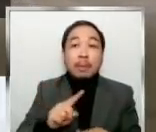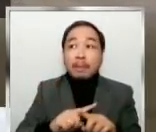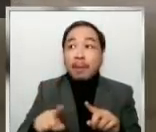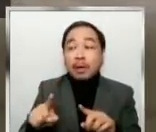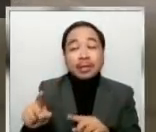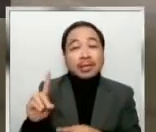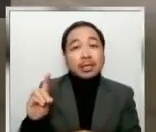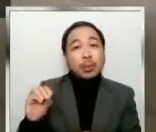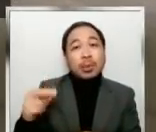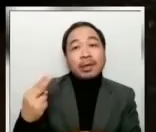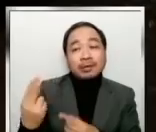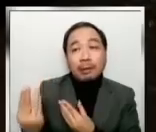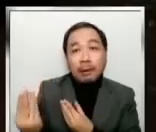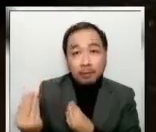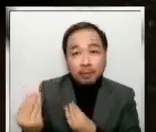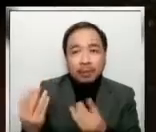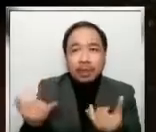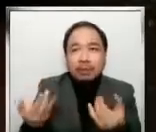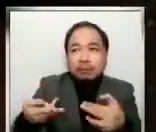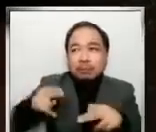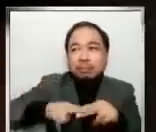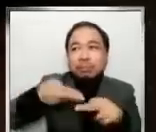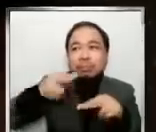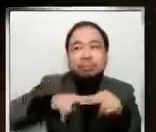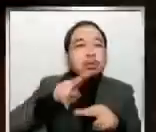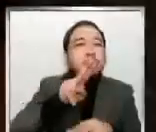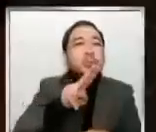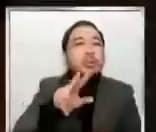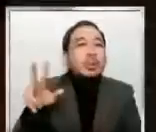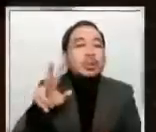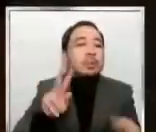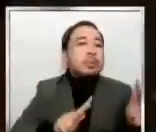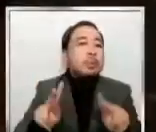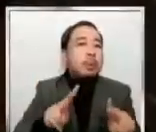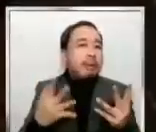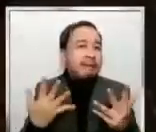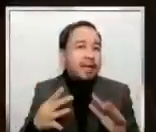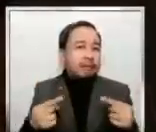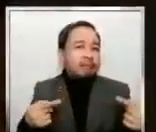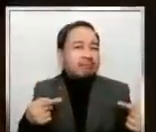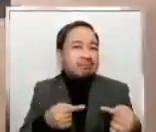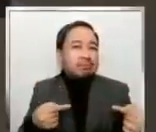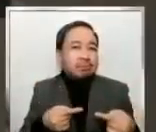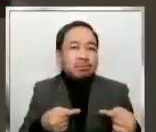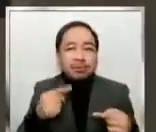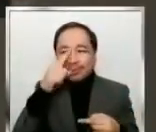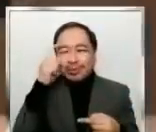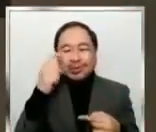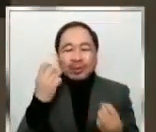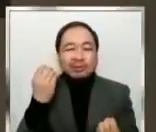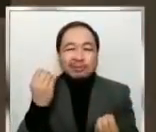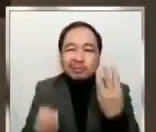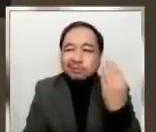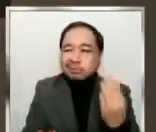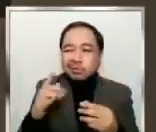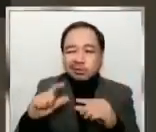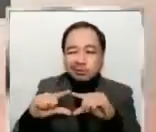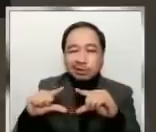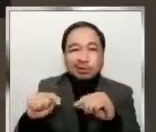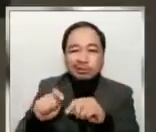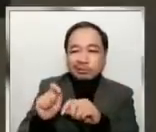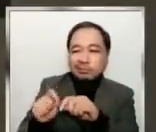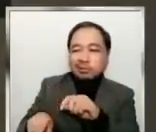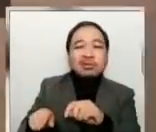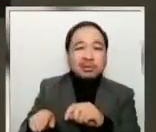umakyat na sa 23 ang nasugatan dahil sa paputok simula December 21. Mas mataas ito kumpara sa naitala